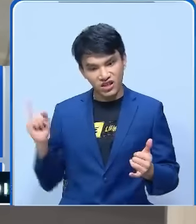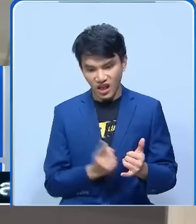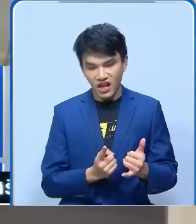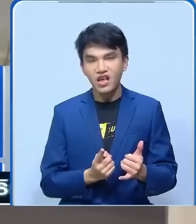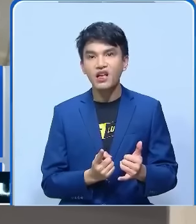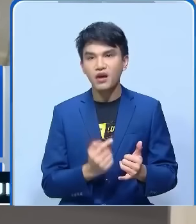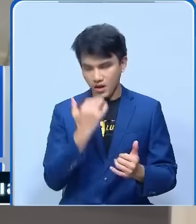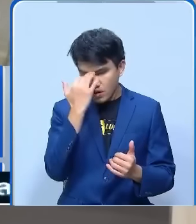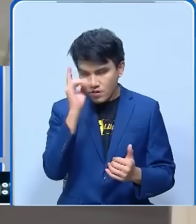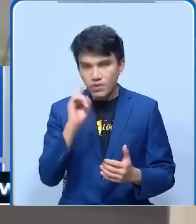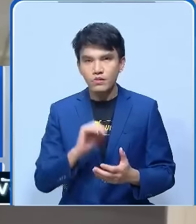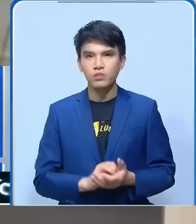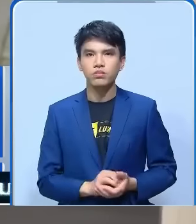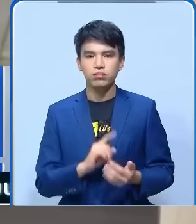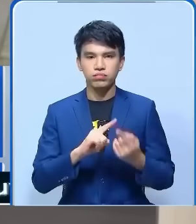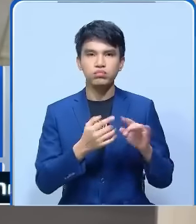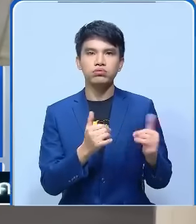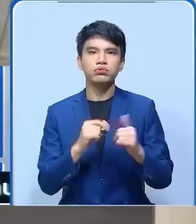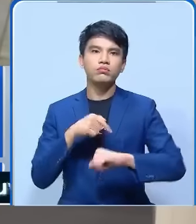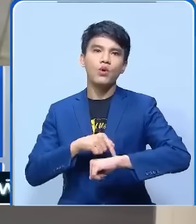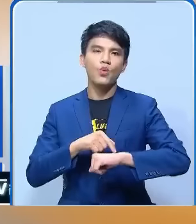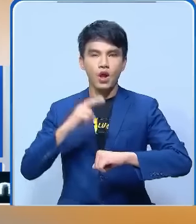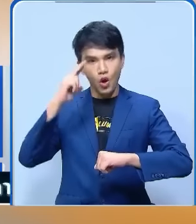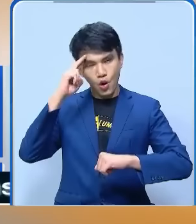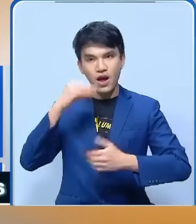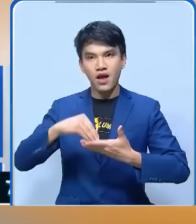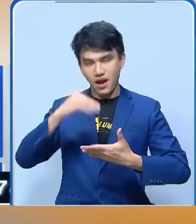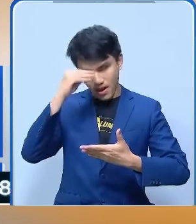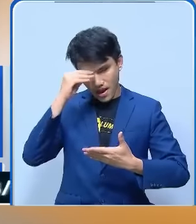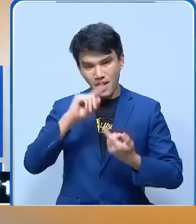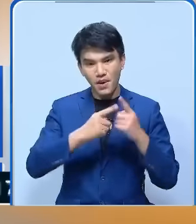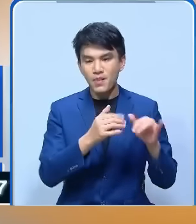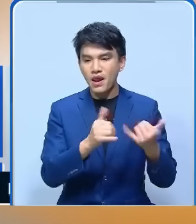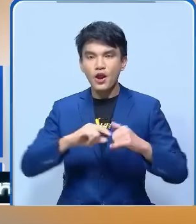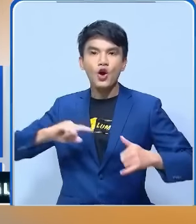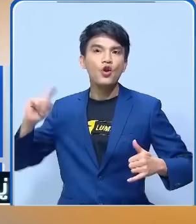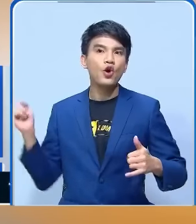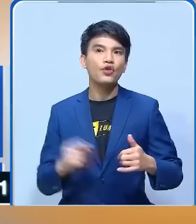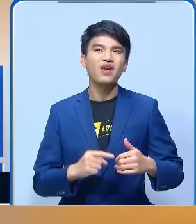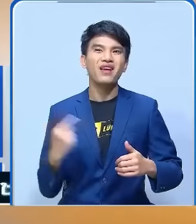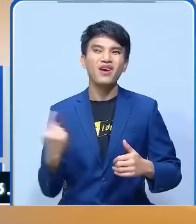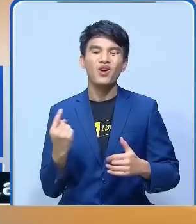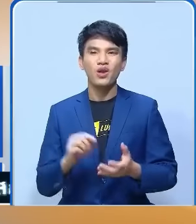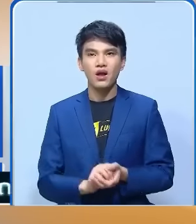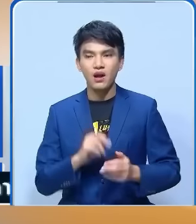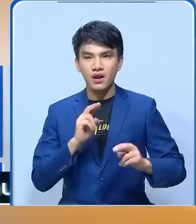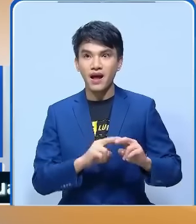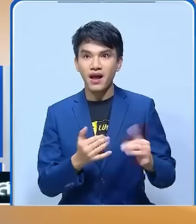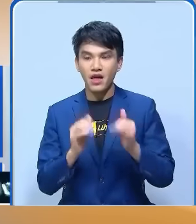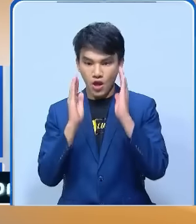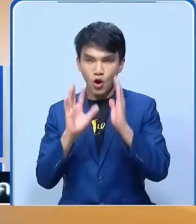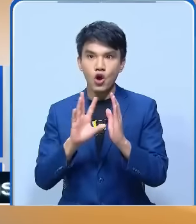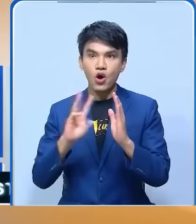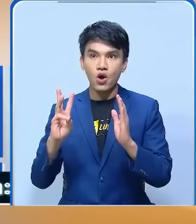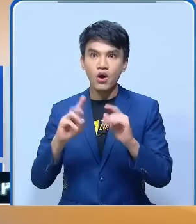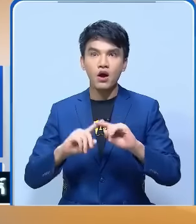เอ๋ยหนูเล่นกับเพื่อนตอนชั่วโมงเรียนลูกเสือเล่นกับเพื่อนแต่ถูกตีคนเดียว เห็นบอกว่าตอนนั่งเล่นเนี่ยเล่นกัน6คน